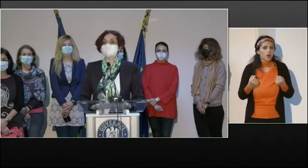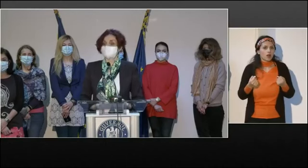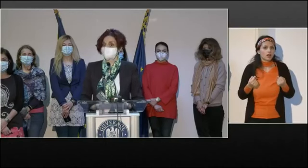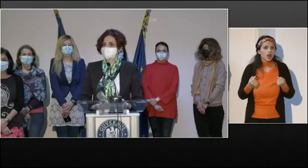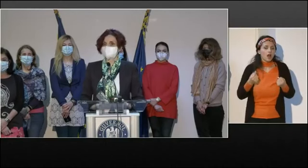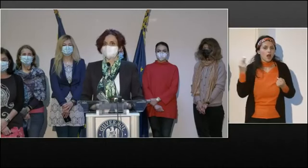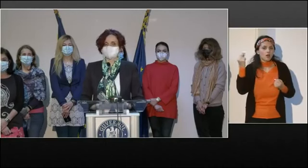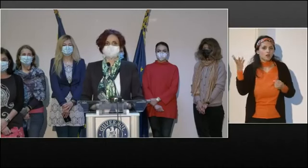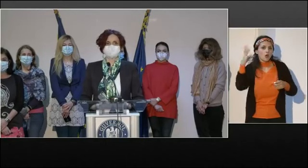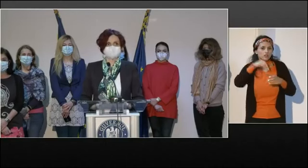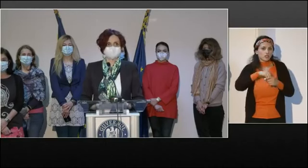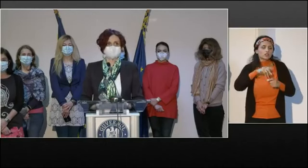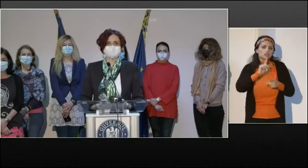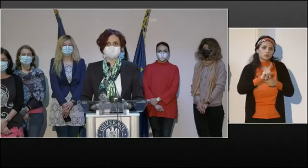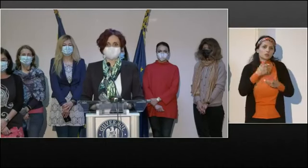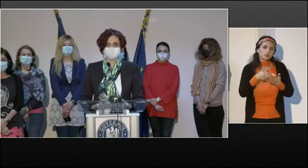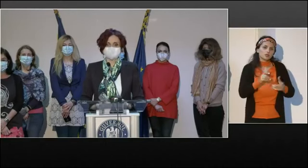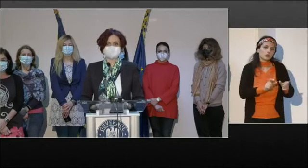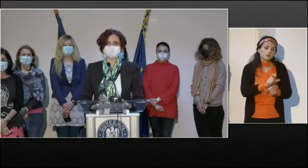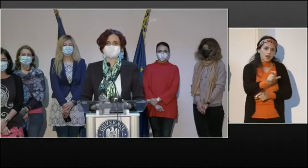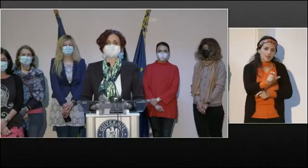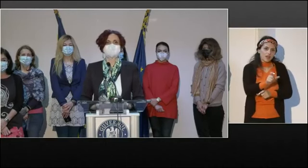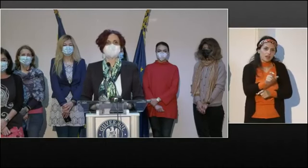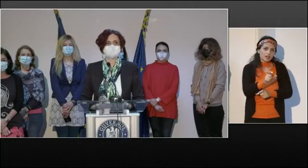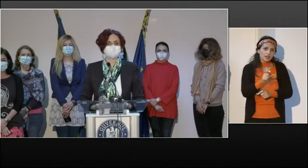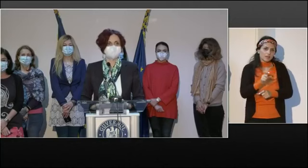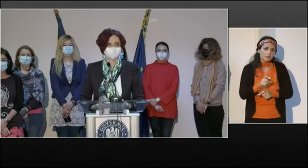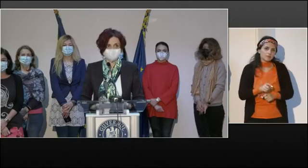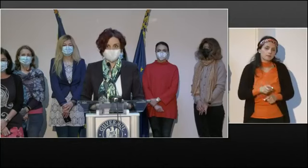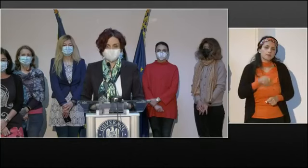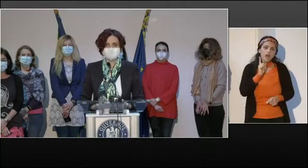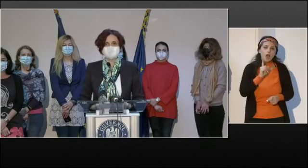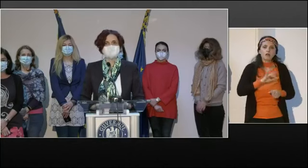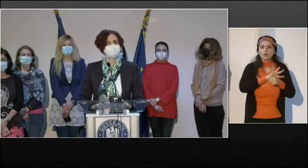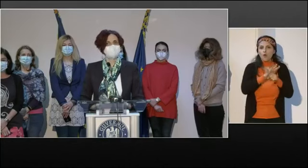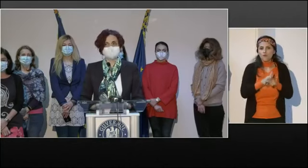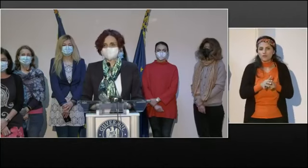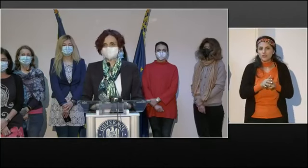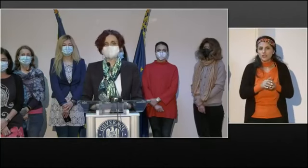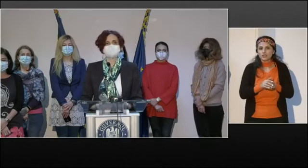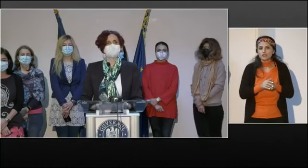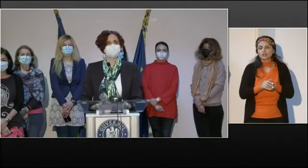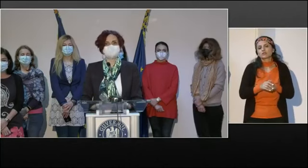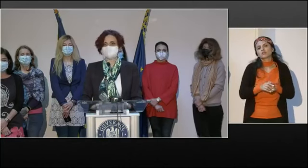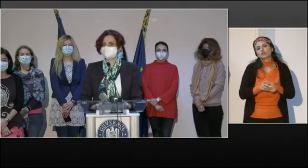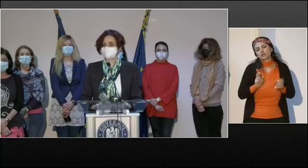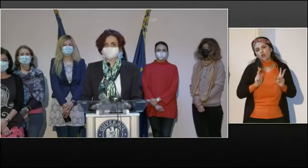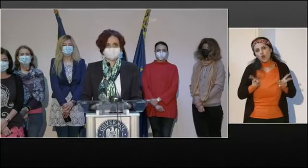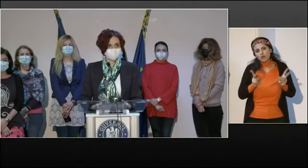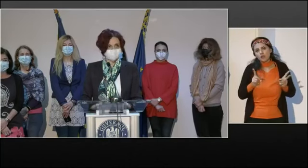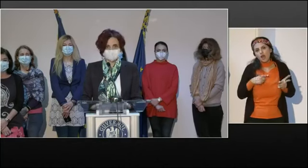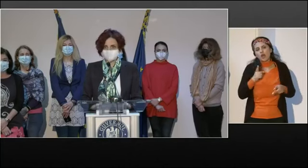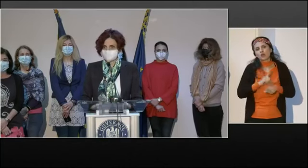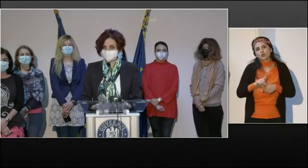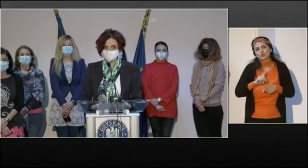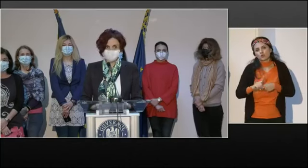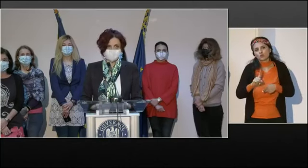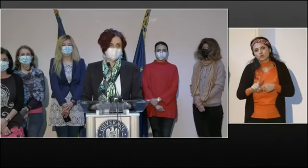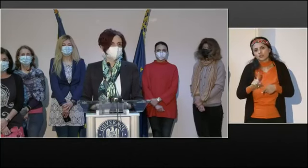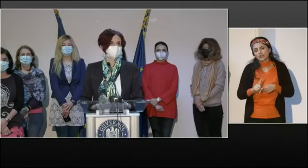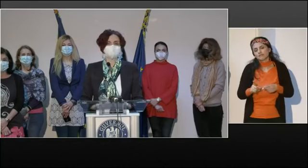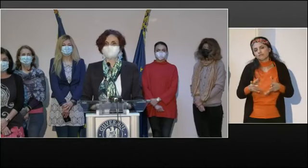lor dar și pe zona de Prevenire si combatere a covin Evident ca lucrurile sunt foarte